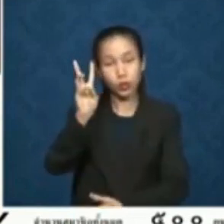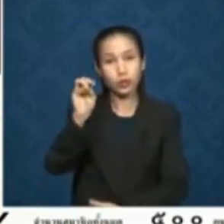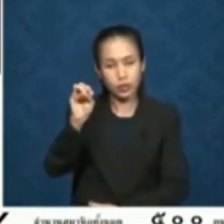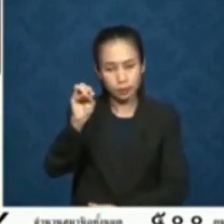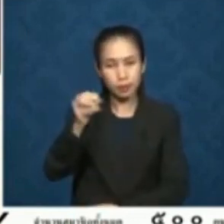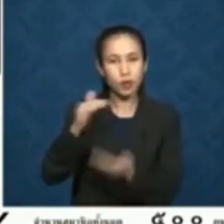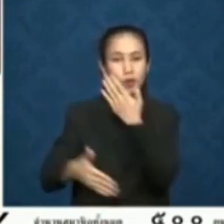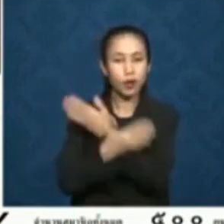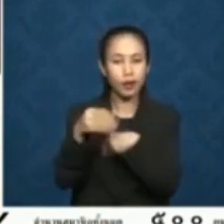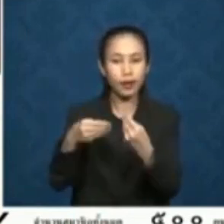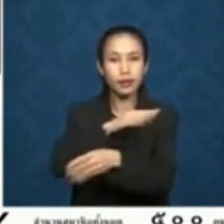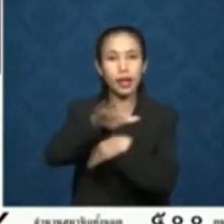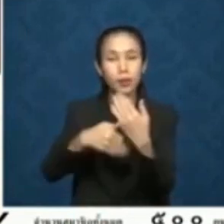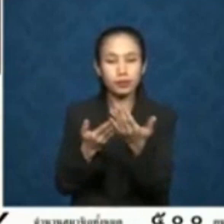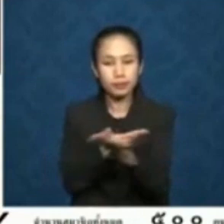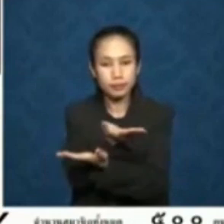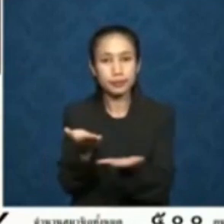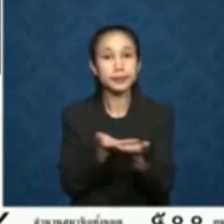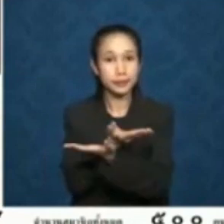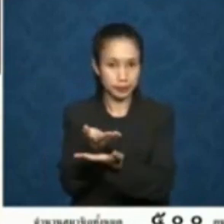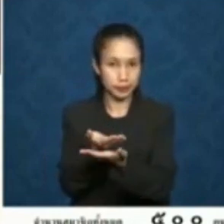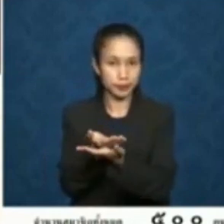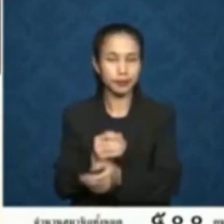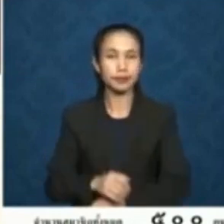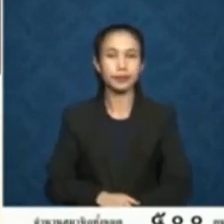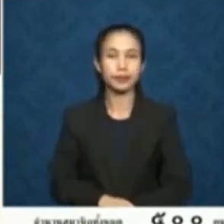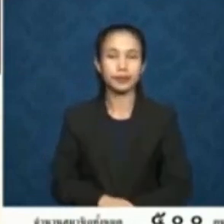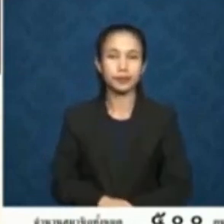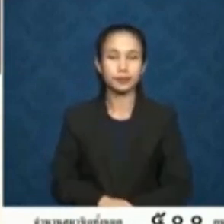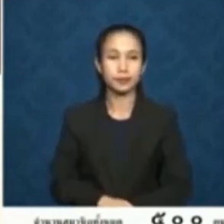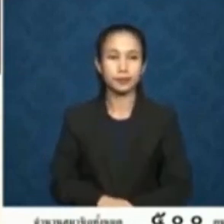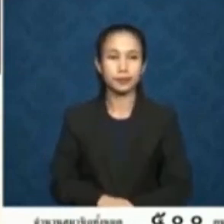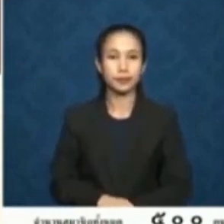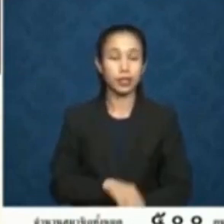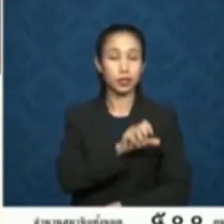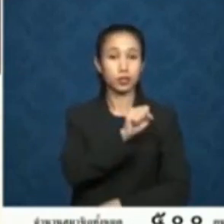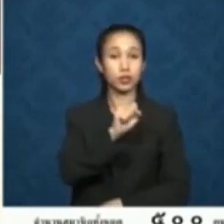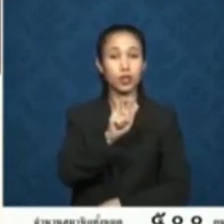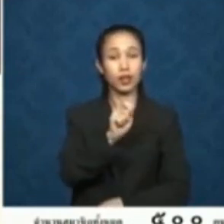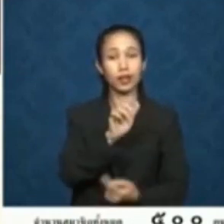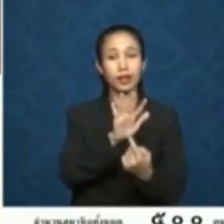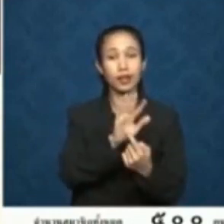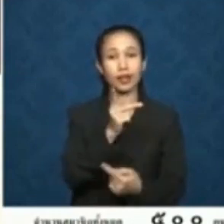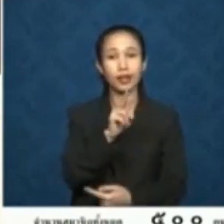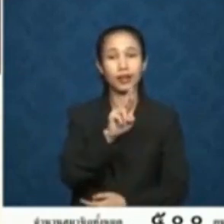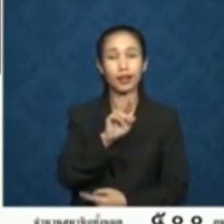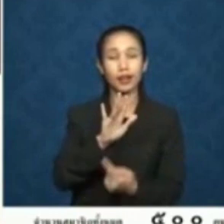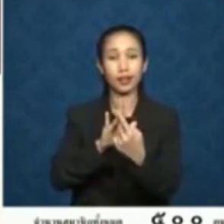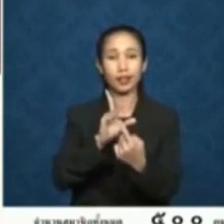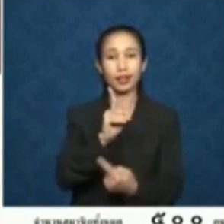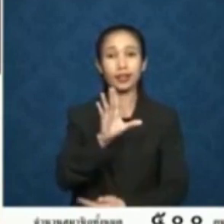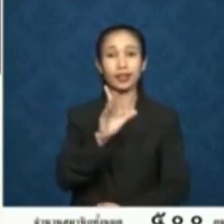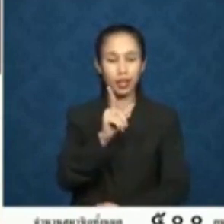60วันเนี่ยผมก็ให้โอกาสได้หารือกันนะครับก ็ท่านประธานครับ ท่านอัครเดชนะครับ แล้